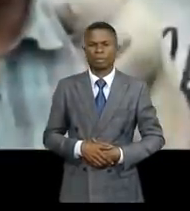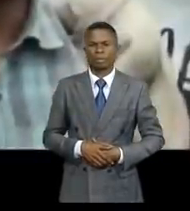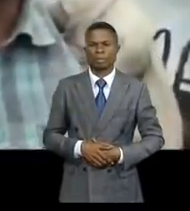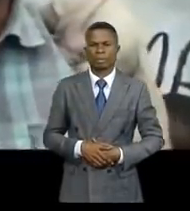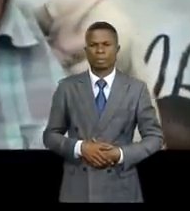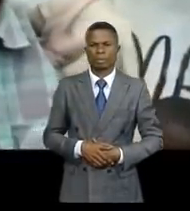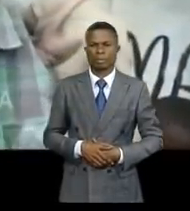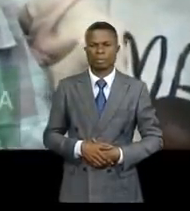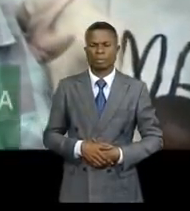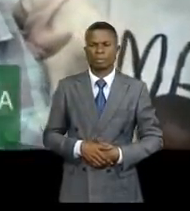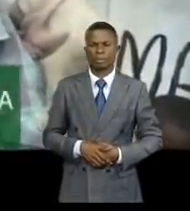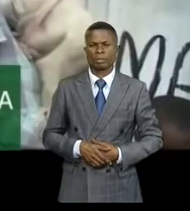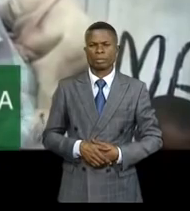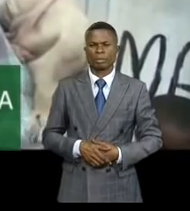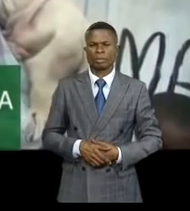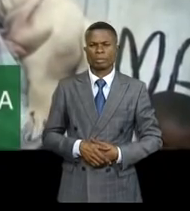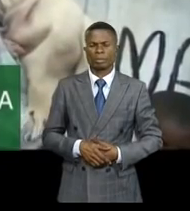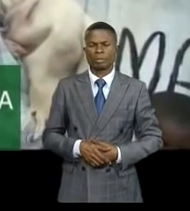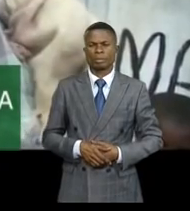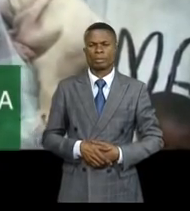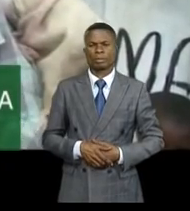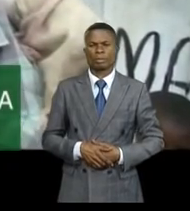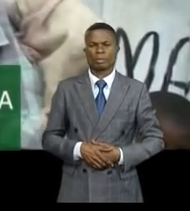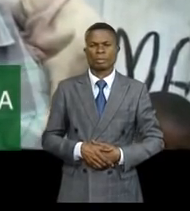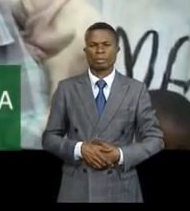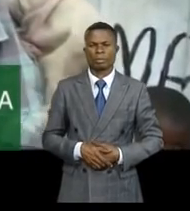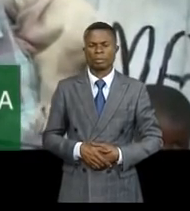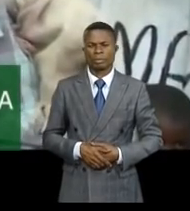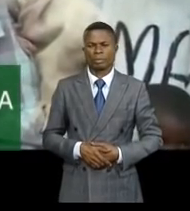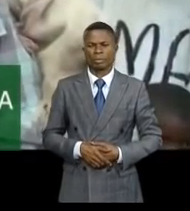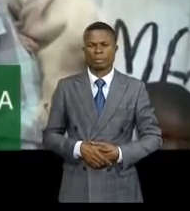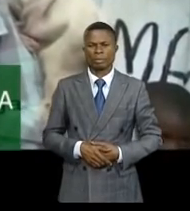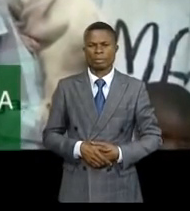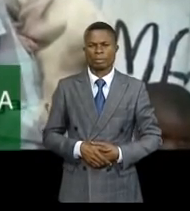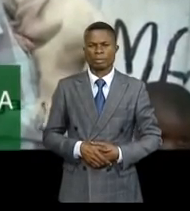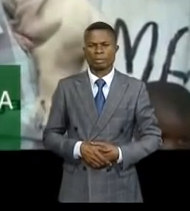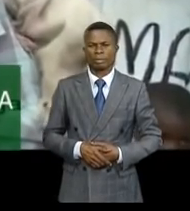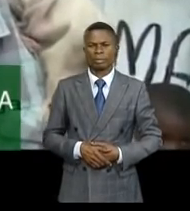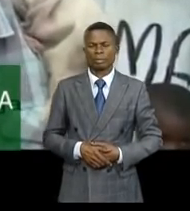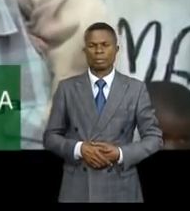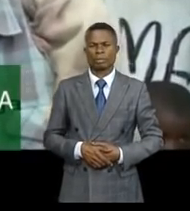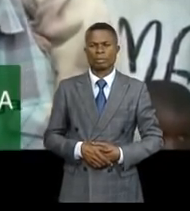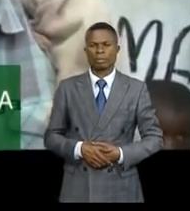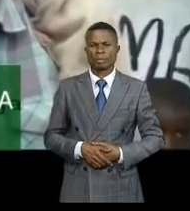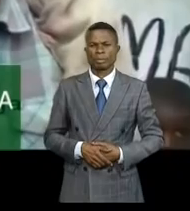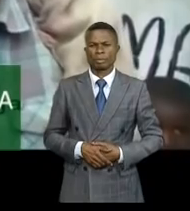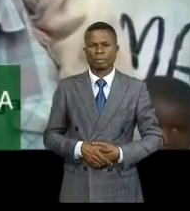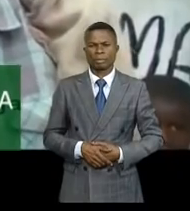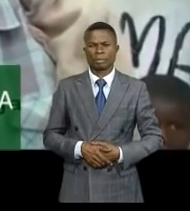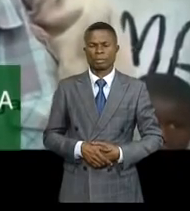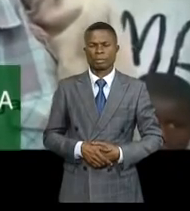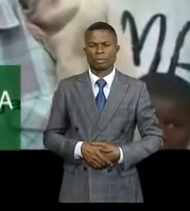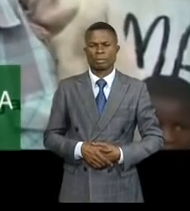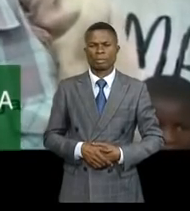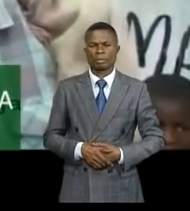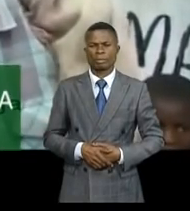Mimi nashukuru sana na mimi nafurahi sana kuona wale wa ndugu wetu wa Maimai walikuwa wanatusumbua sana shie tunatoka kunivo ya